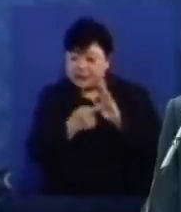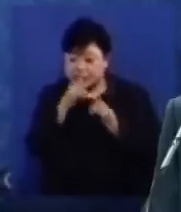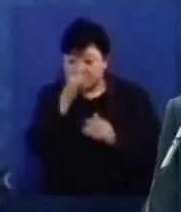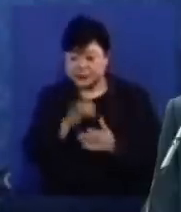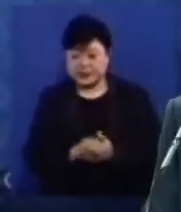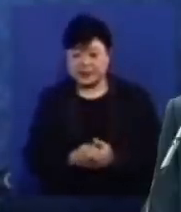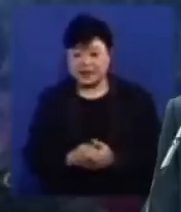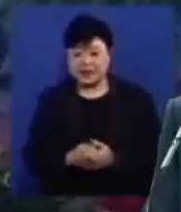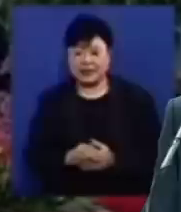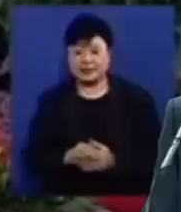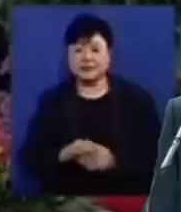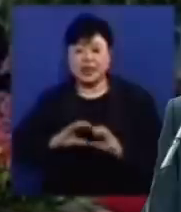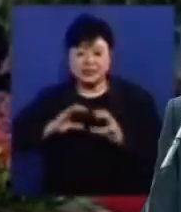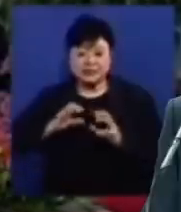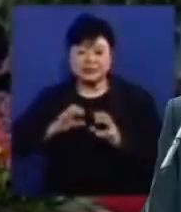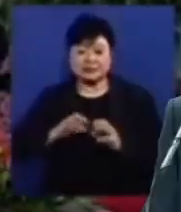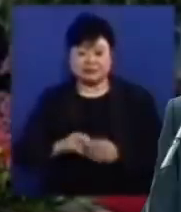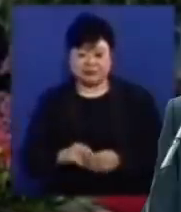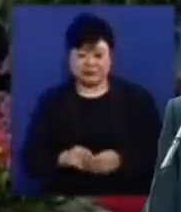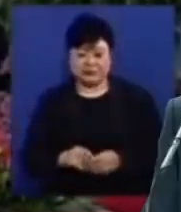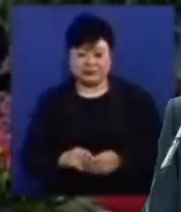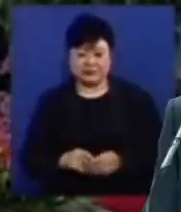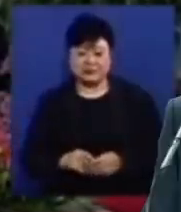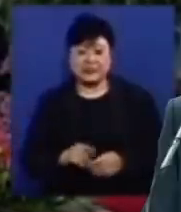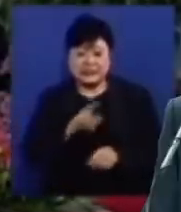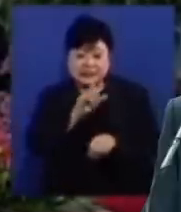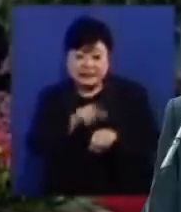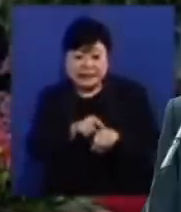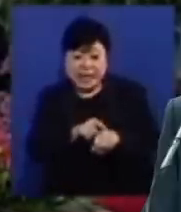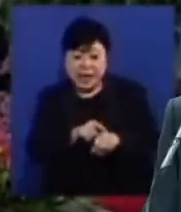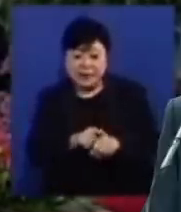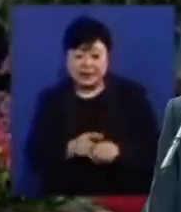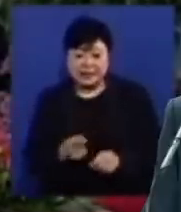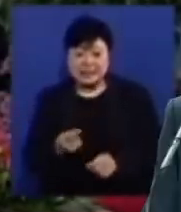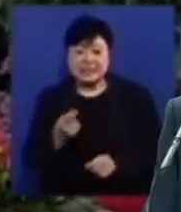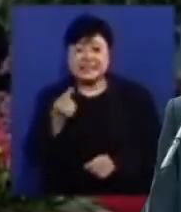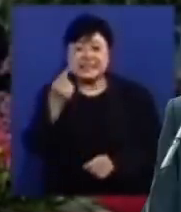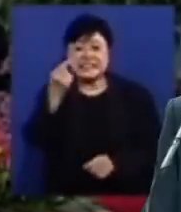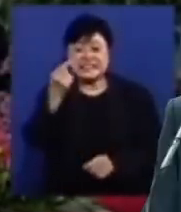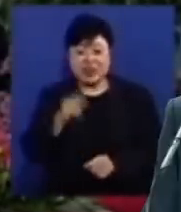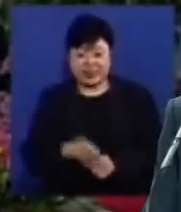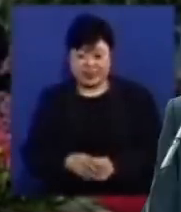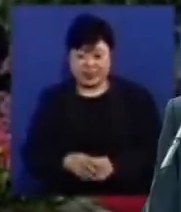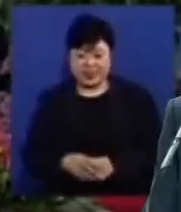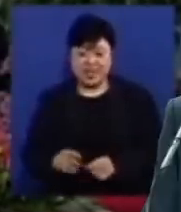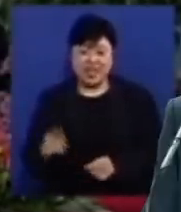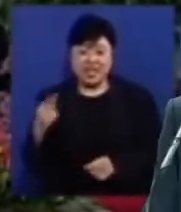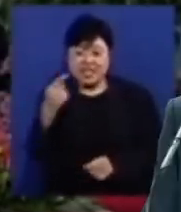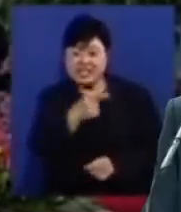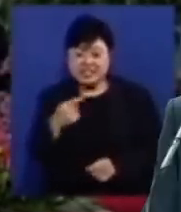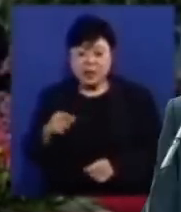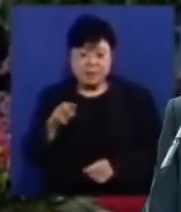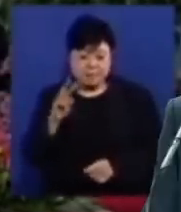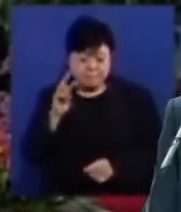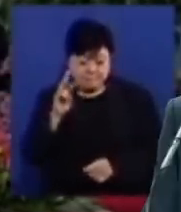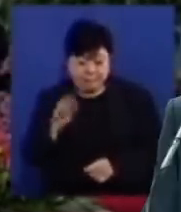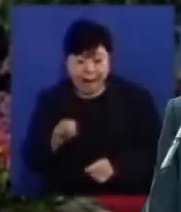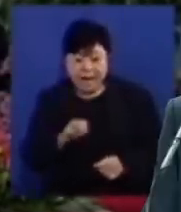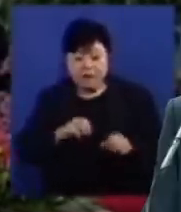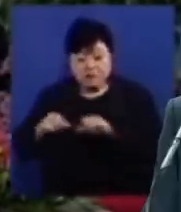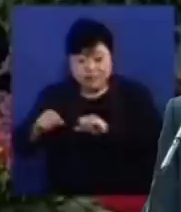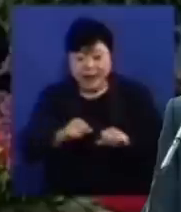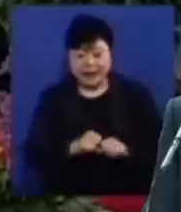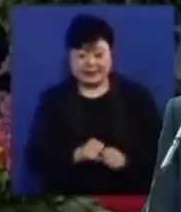즉 지구는 매시간 1천 마일 운행하는데 만일 100마일만 운행한다면